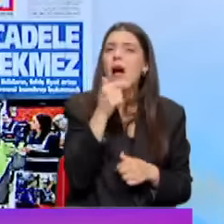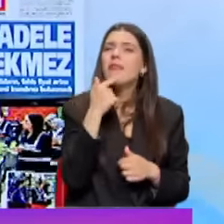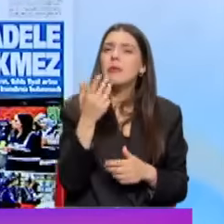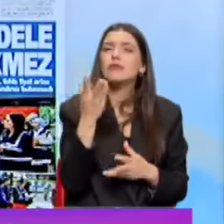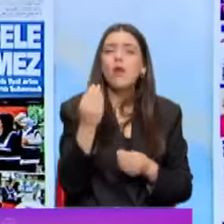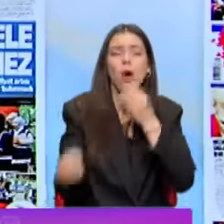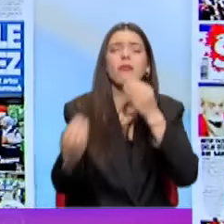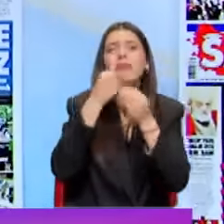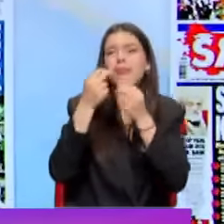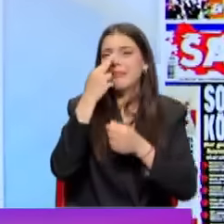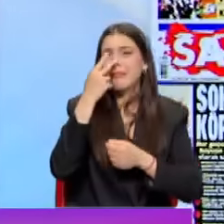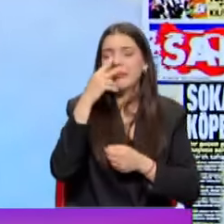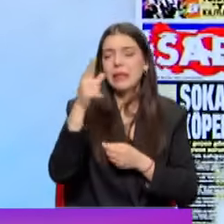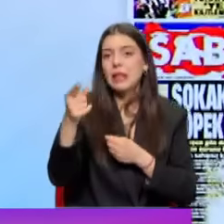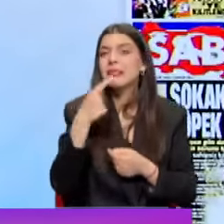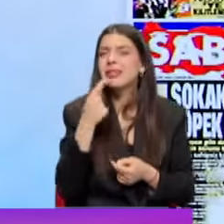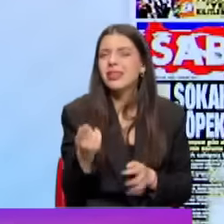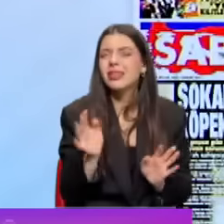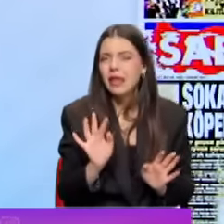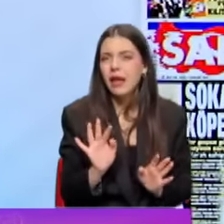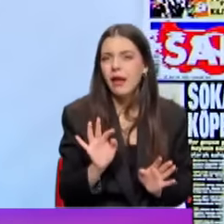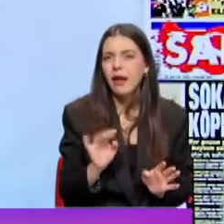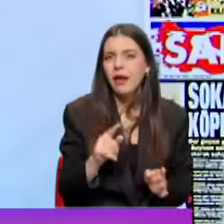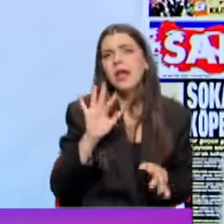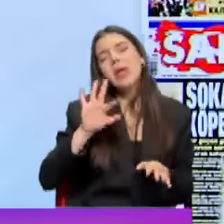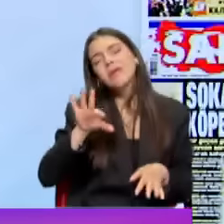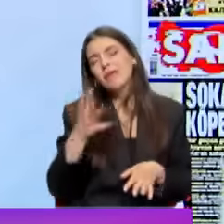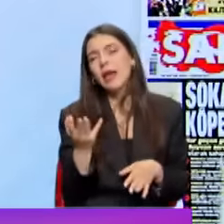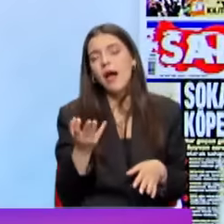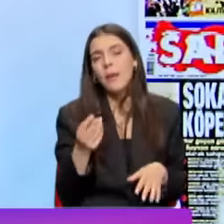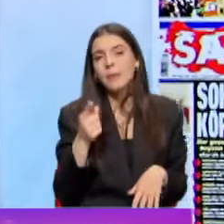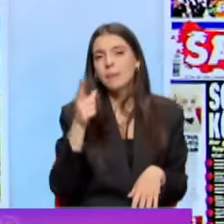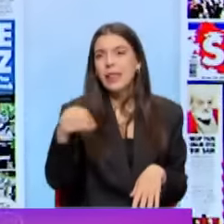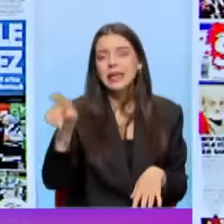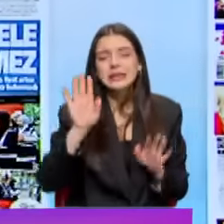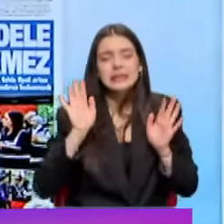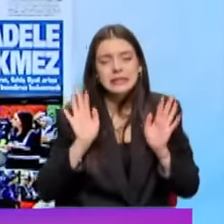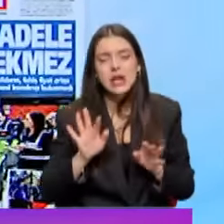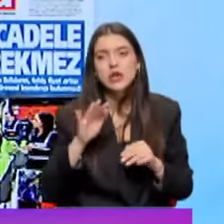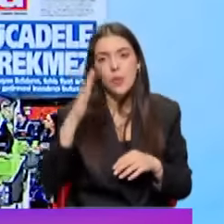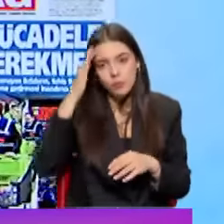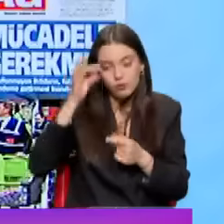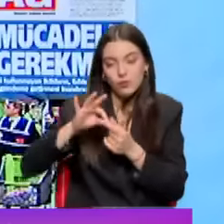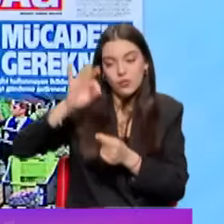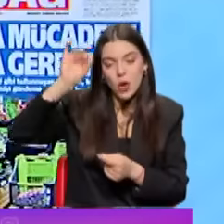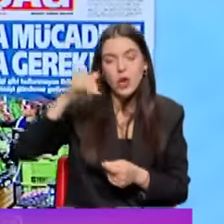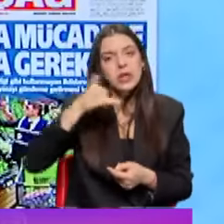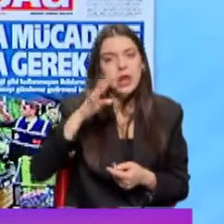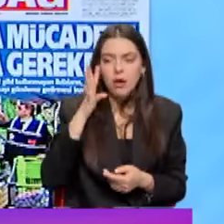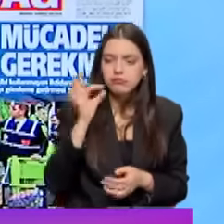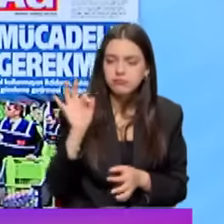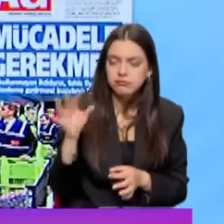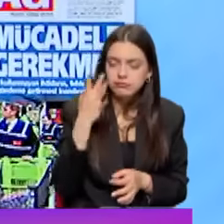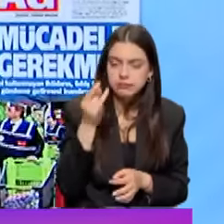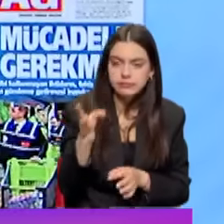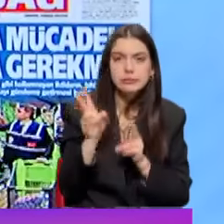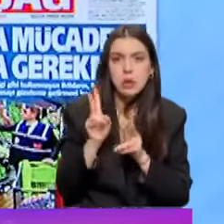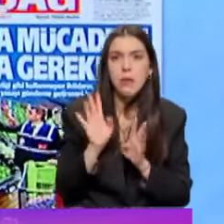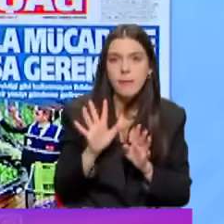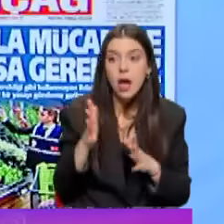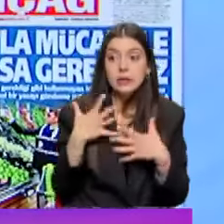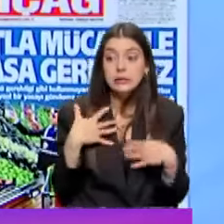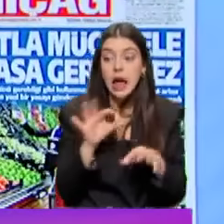abur cubur yiyor kof bir kilosu var diye ya da işte Hani sanki boyu kilosu yerindeymiş gibi görünen ama Esasında Çok